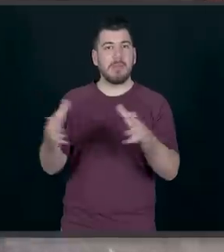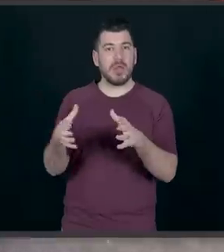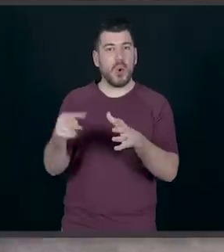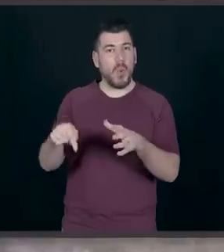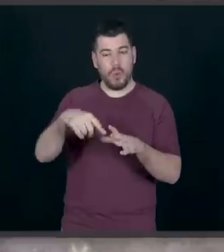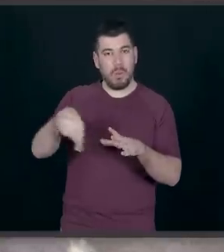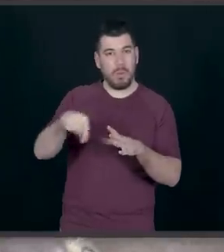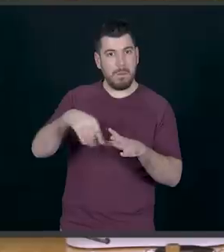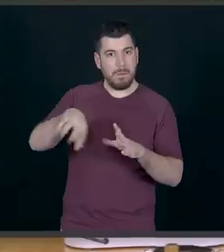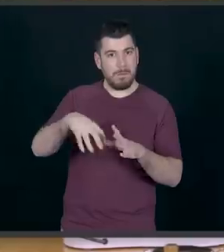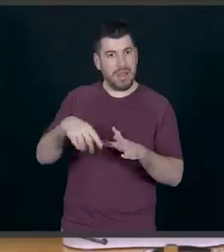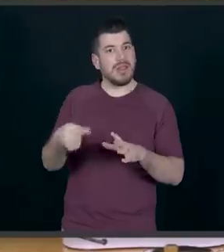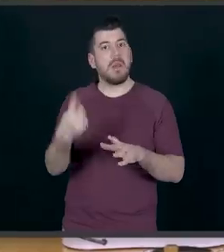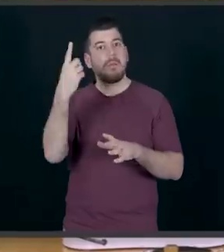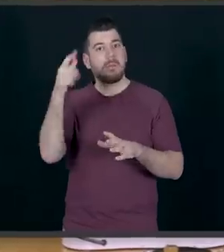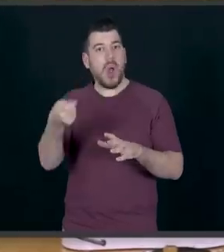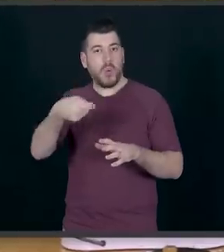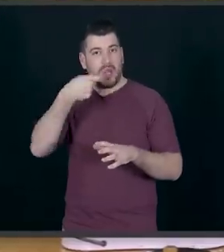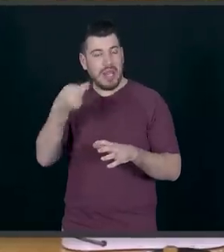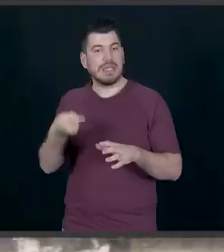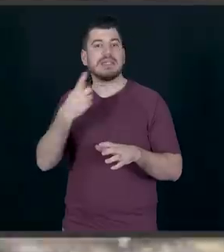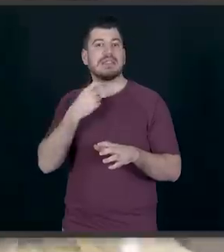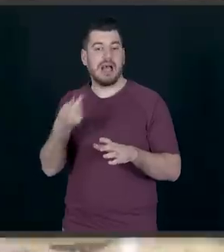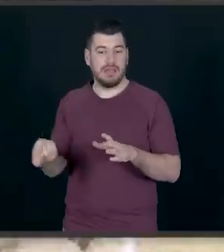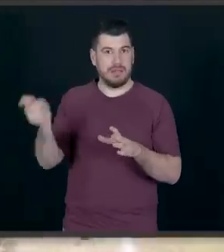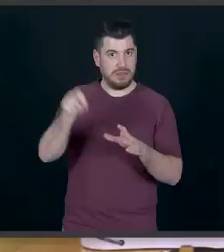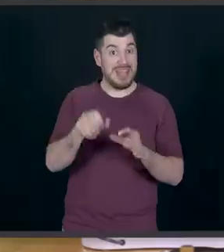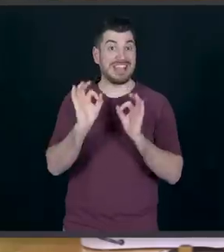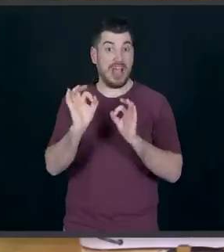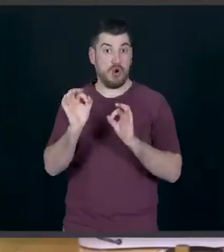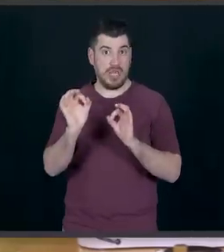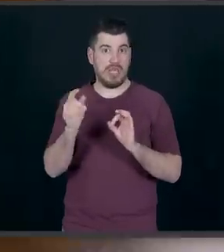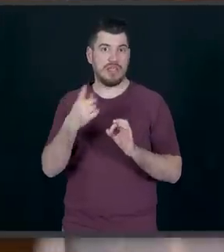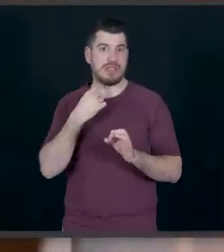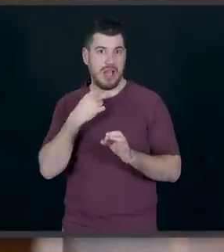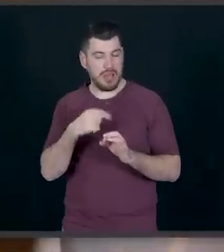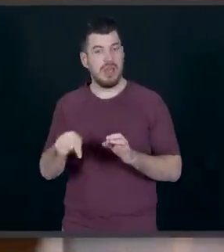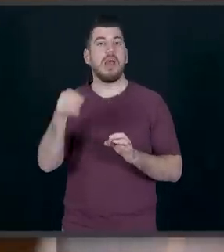ρίξετε μία κουταλιά της σούπας ζάχαρη, κανονική ζάχαρη. Το μαχλέπι.